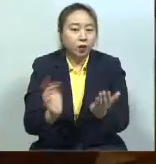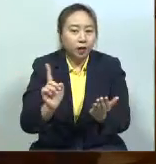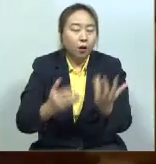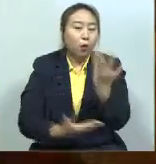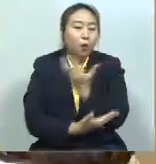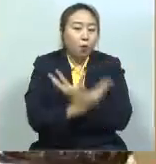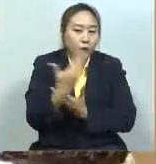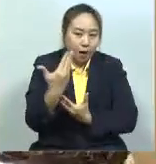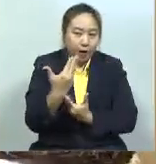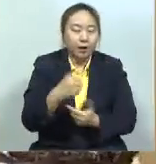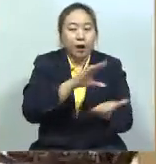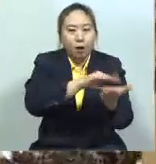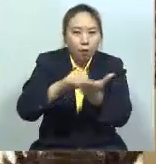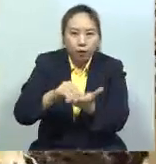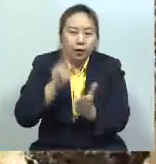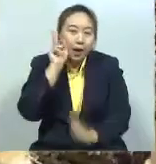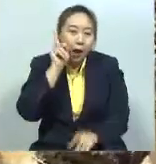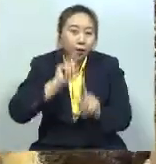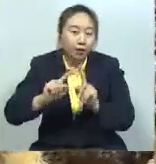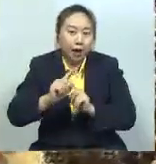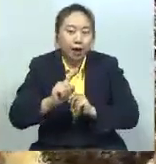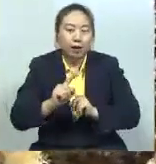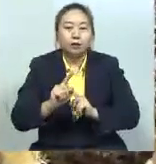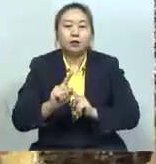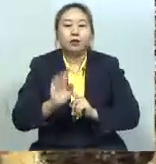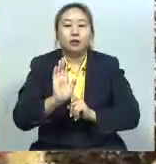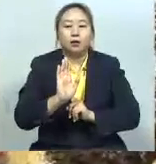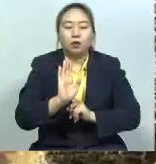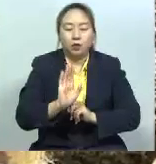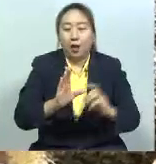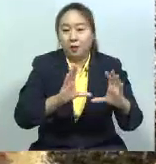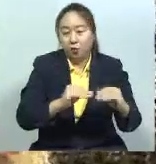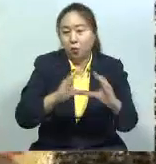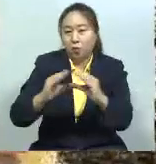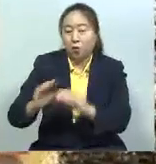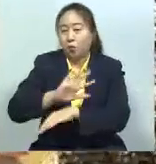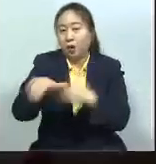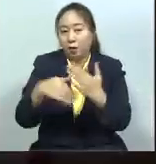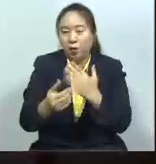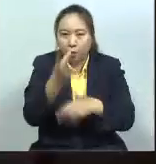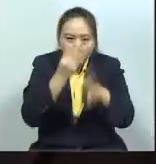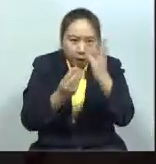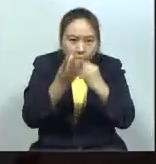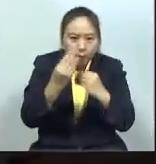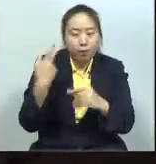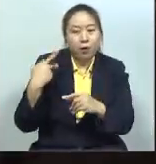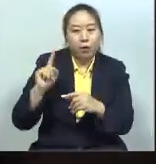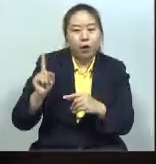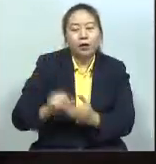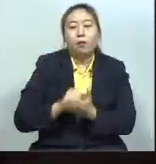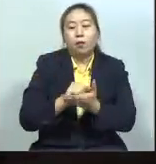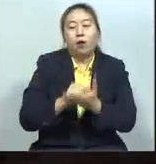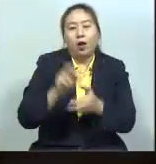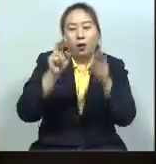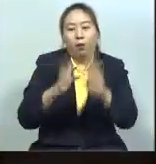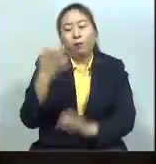เปิดโอกาสการเข้าถึงข้อมูลข่าวสารของประชุมทุกกลุ่มเพื่อให้สามารถใช้ประโยชน์จากการใช้บริการ